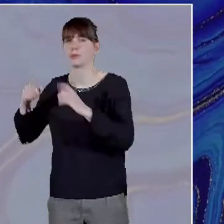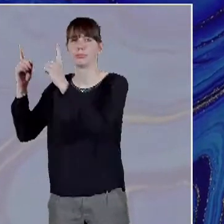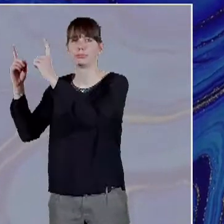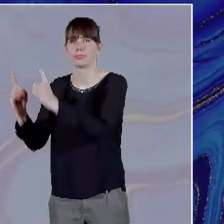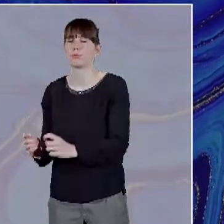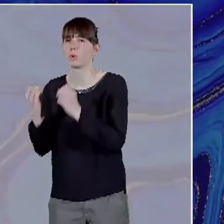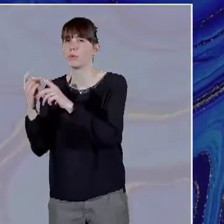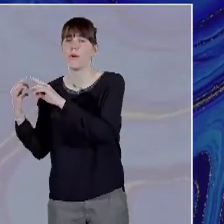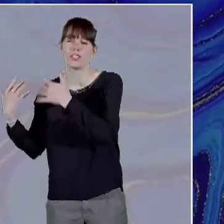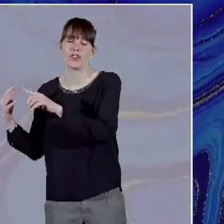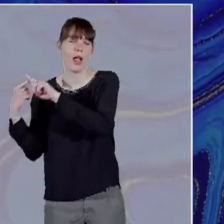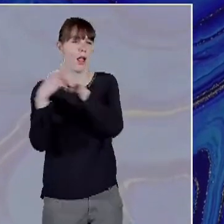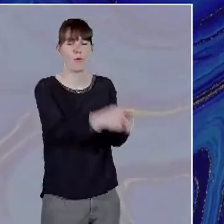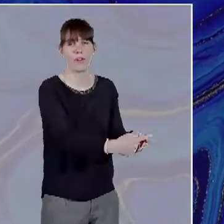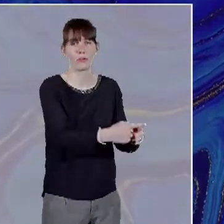venir des grands témoins, si j'ose dire.